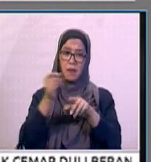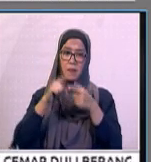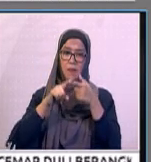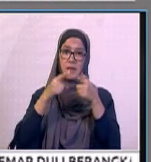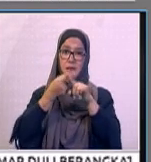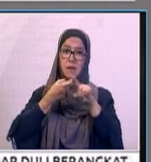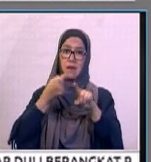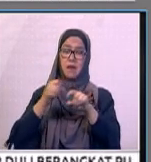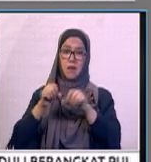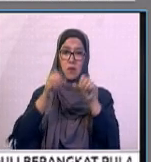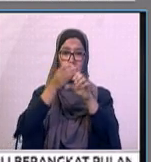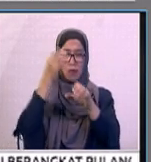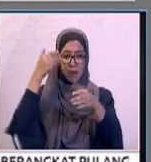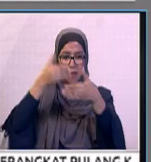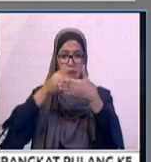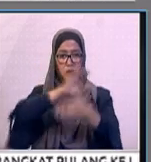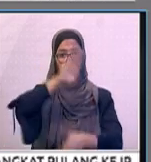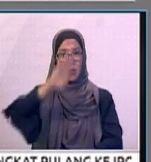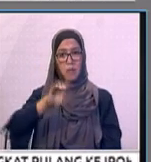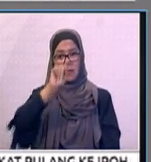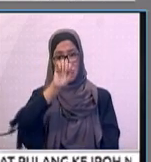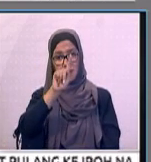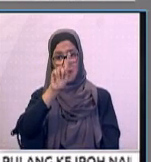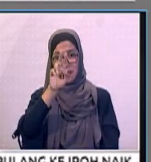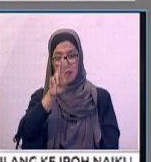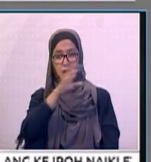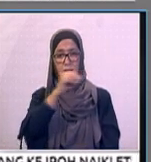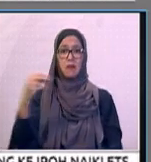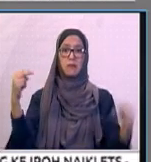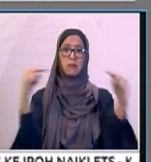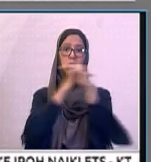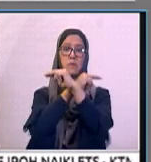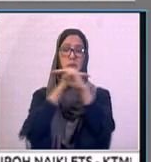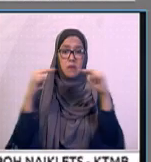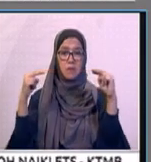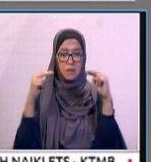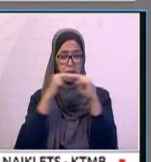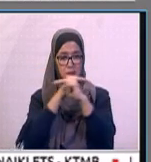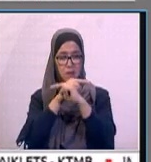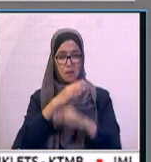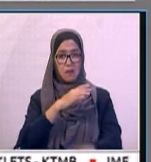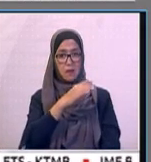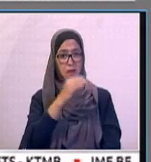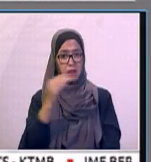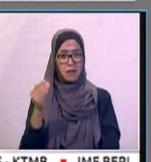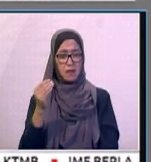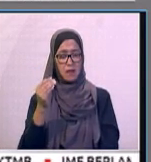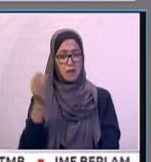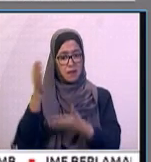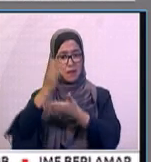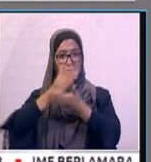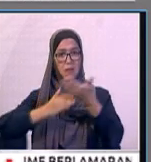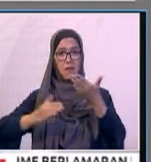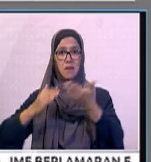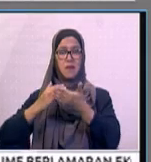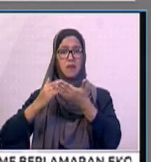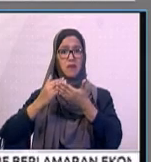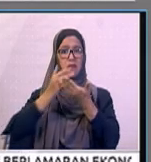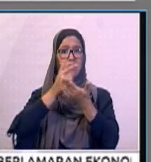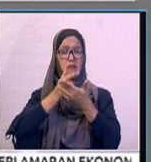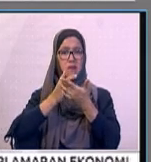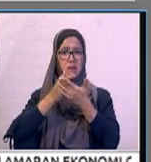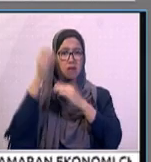Bukit Tagal di kedua-dua arah. Seterusnya masih lagi dengan di sebelah tinjauan di sebelah